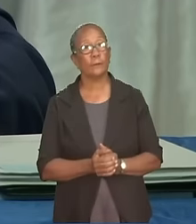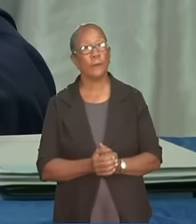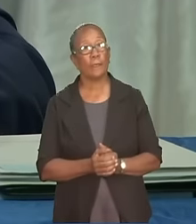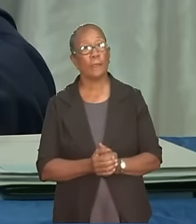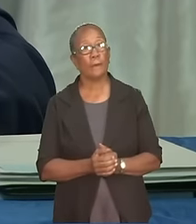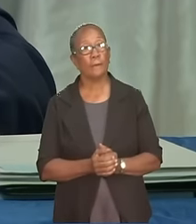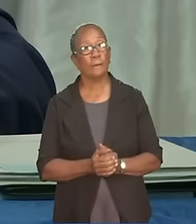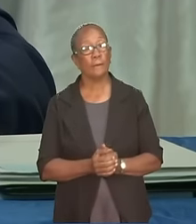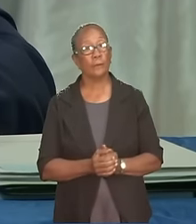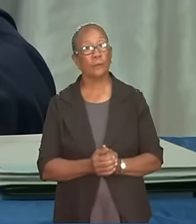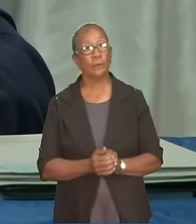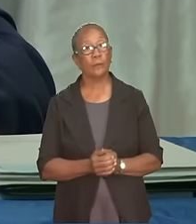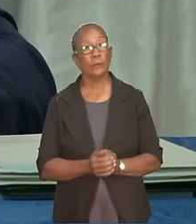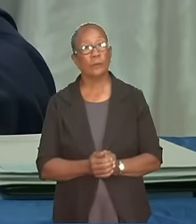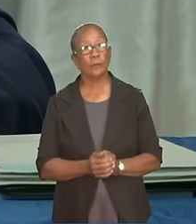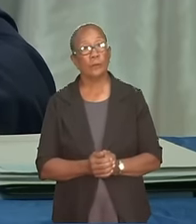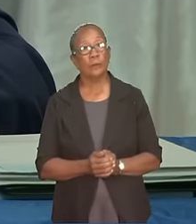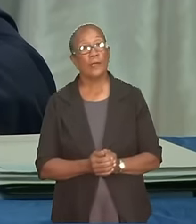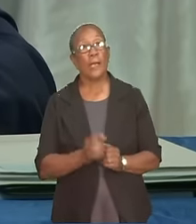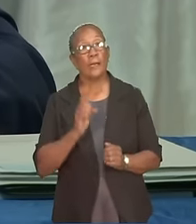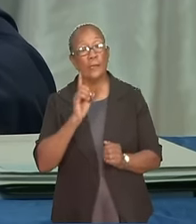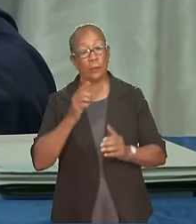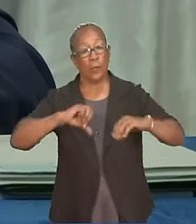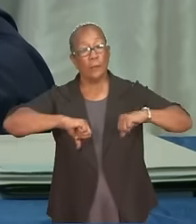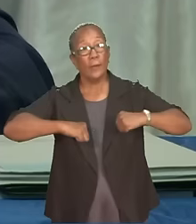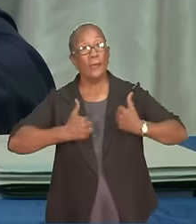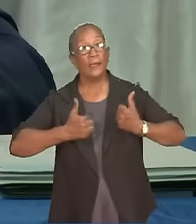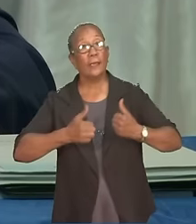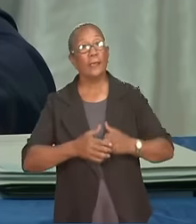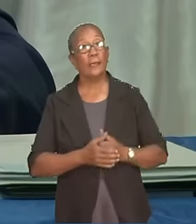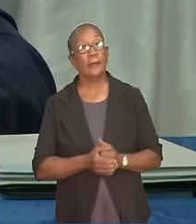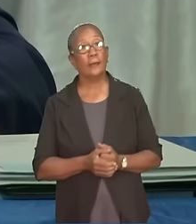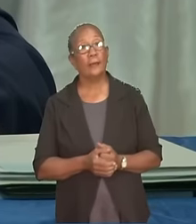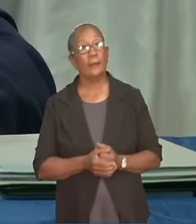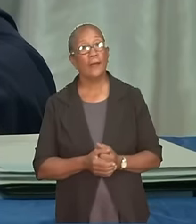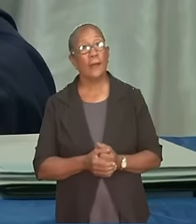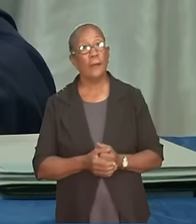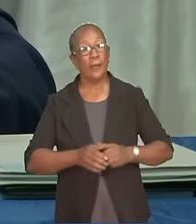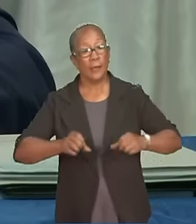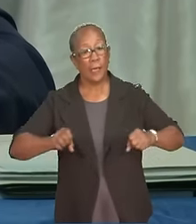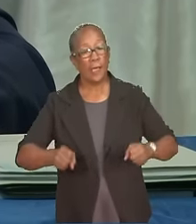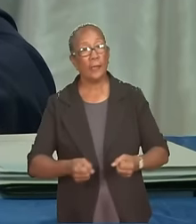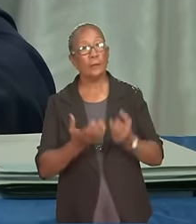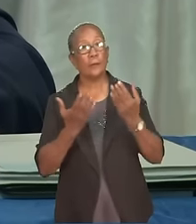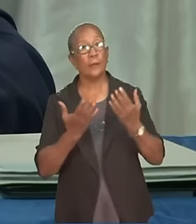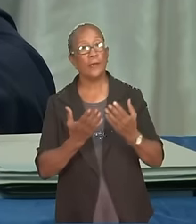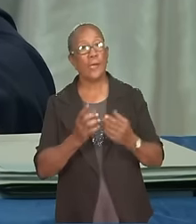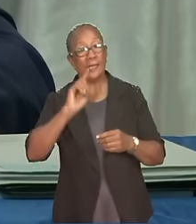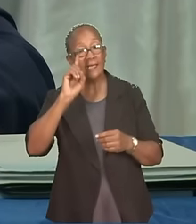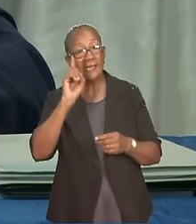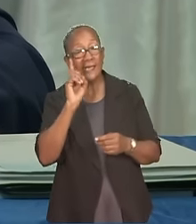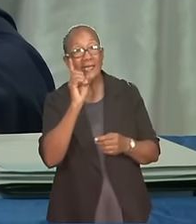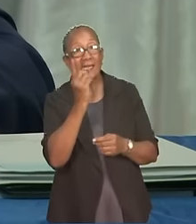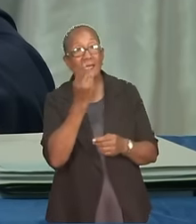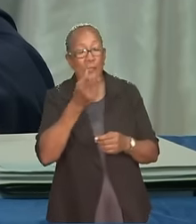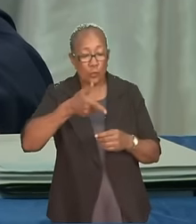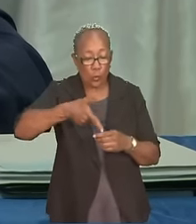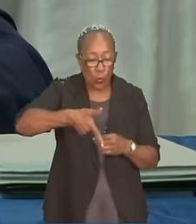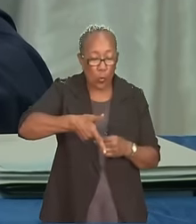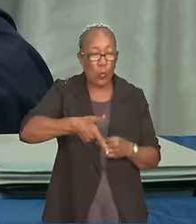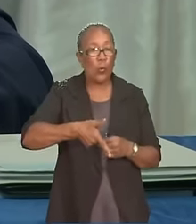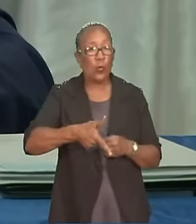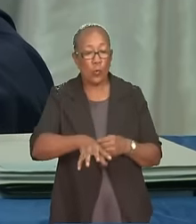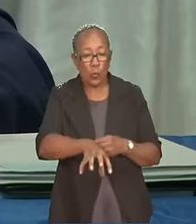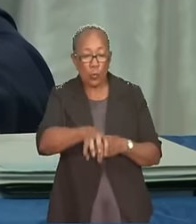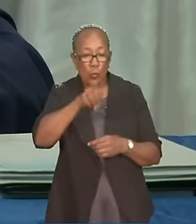Energy. En dat wij starten met de exploitatie en dat de first oil zal zijn